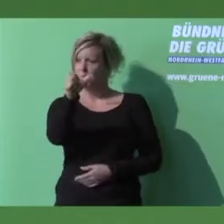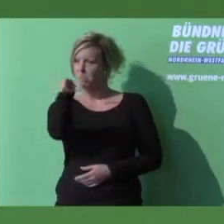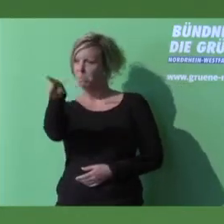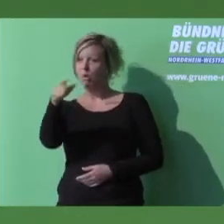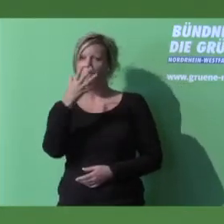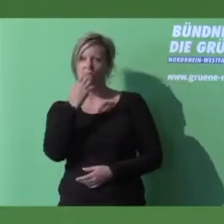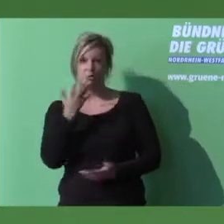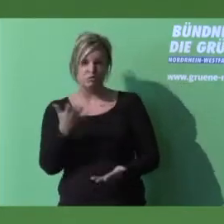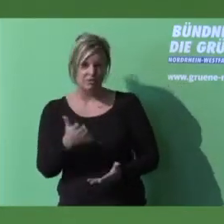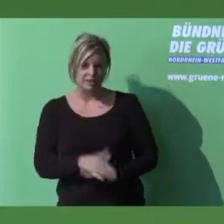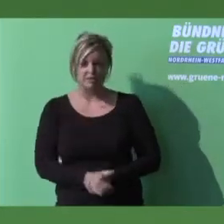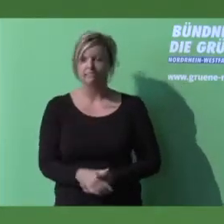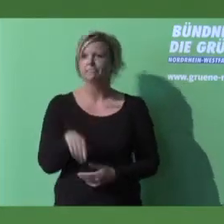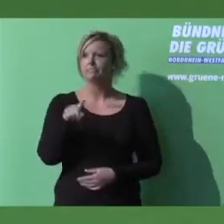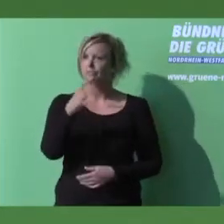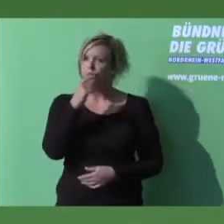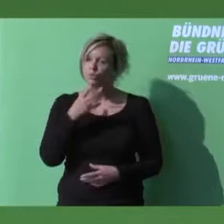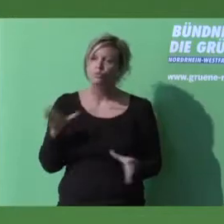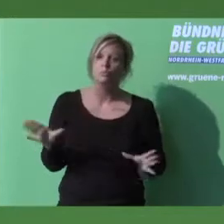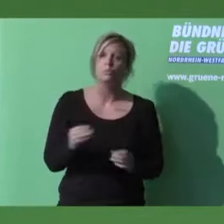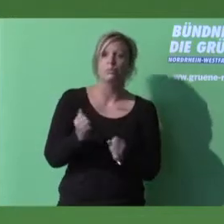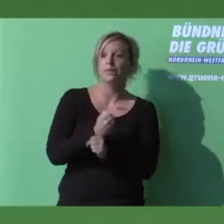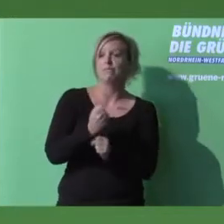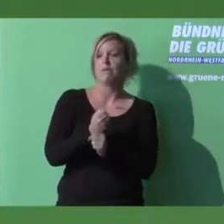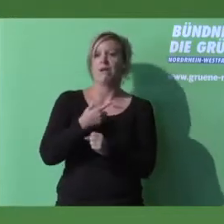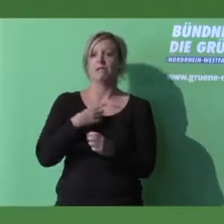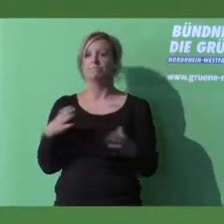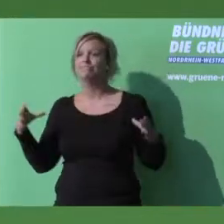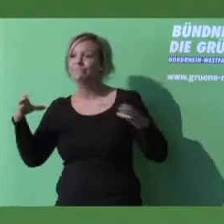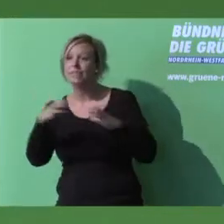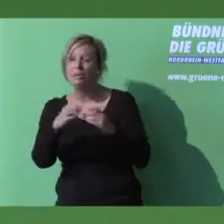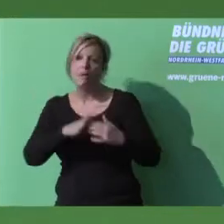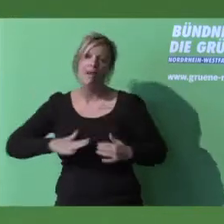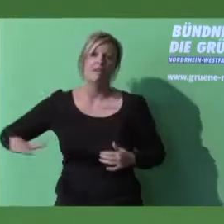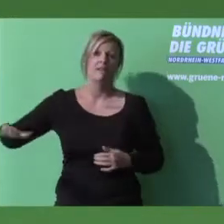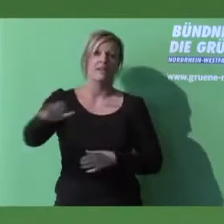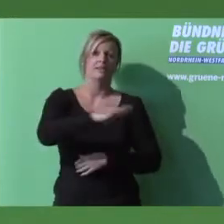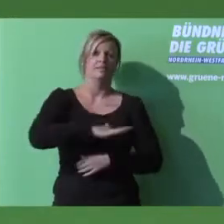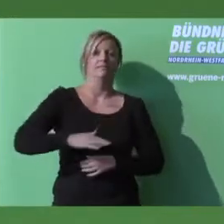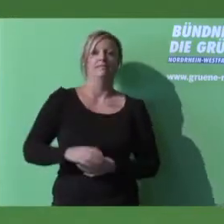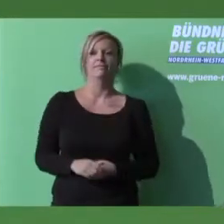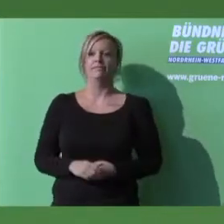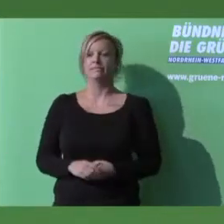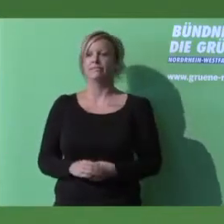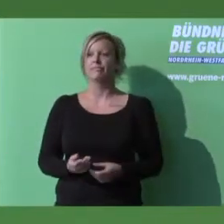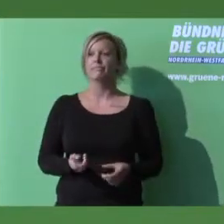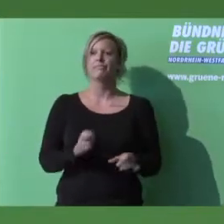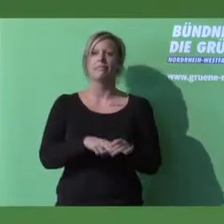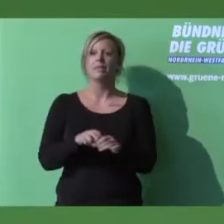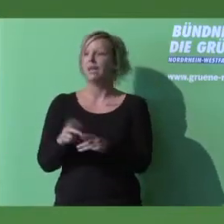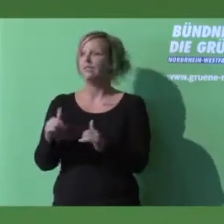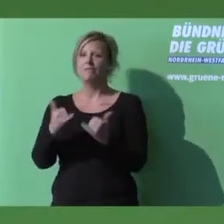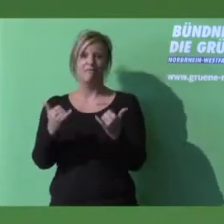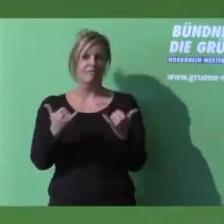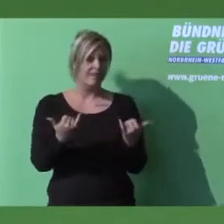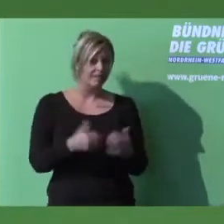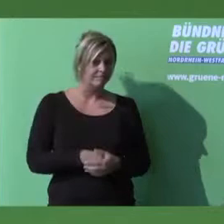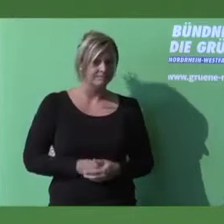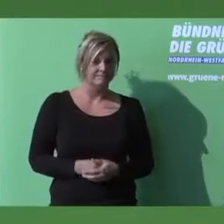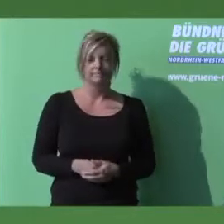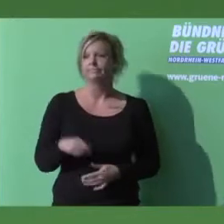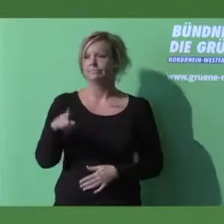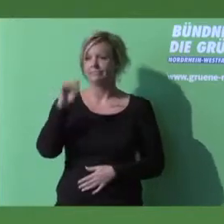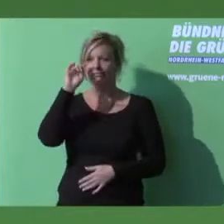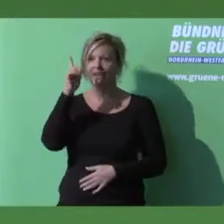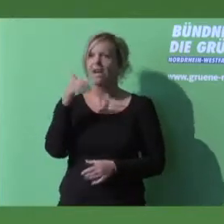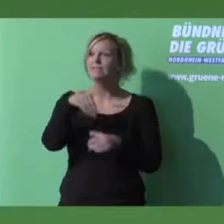Bürgern, die sich beteiligen an unserem Gemeinwesen. Und beteiligen kann man sich nur, wenn man weiß, worum